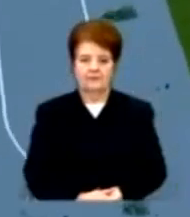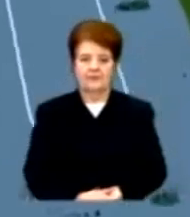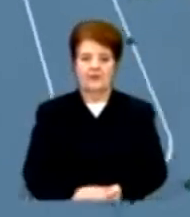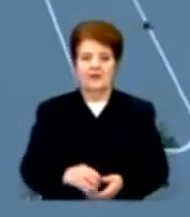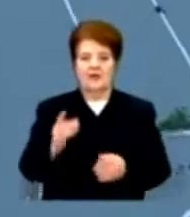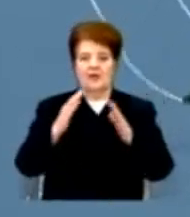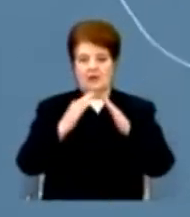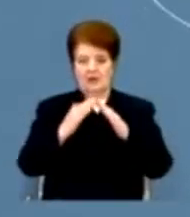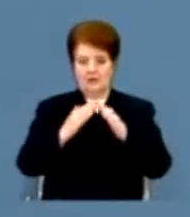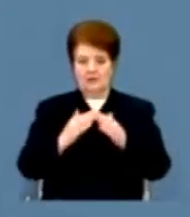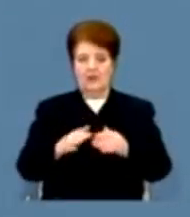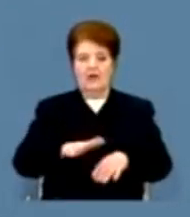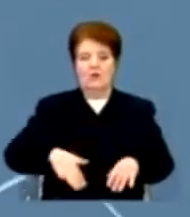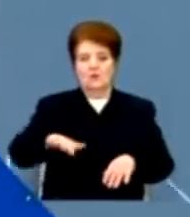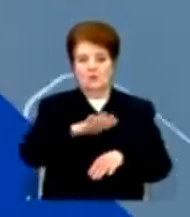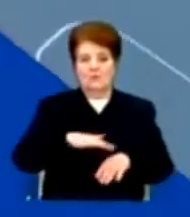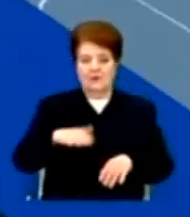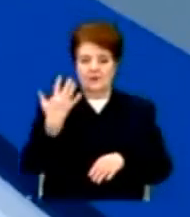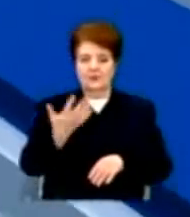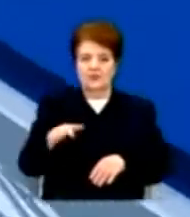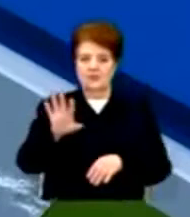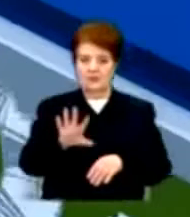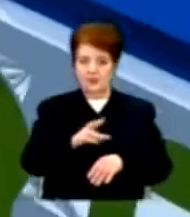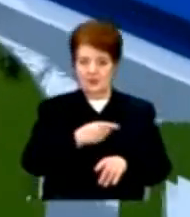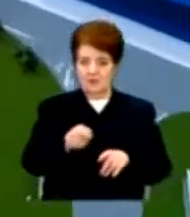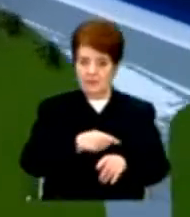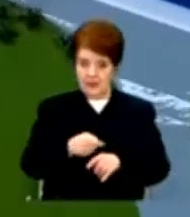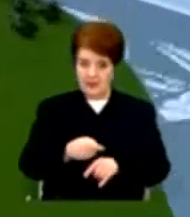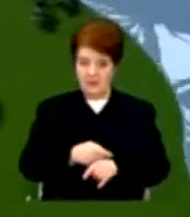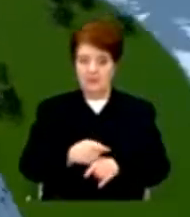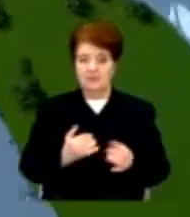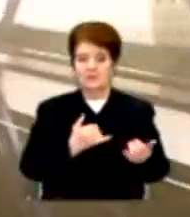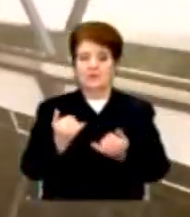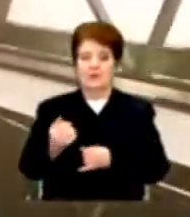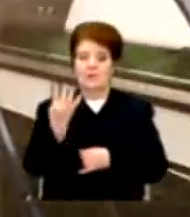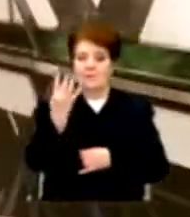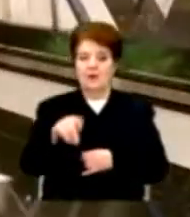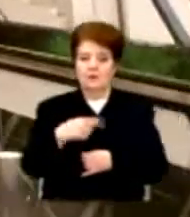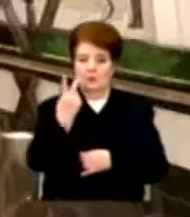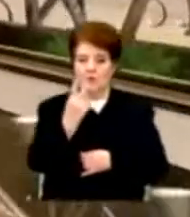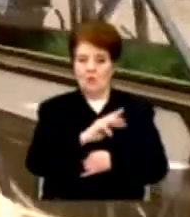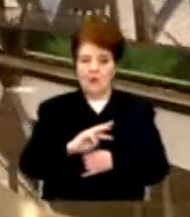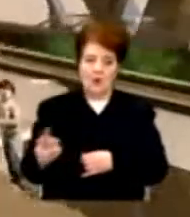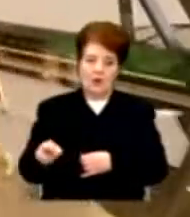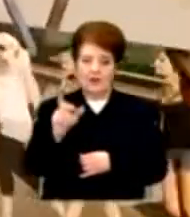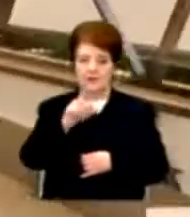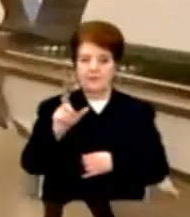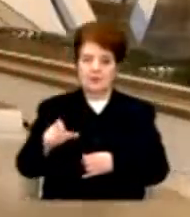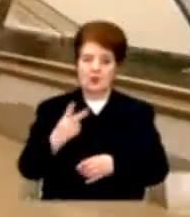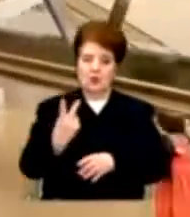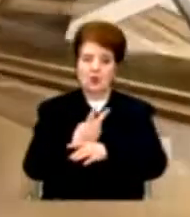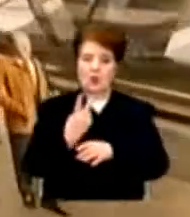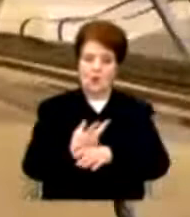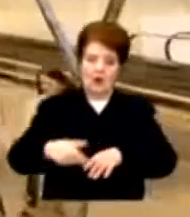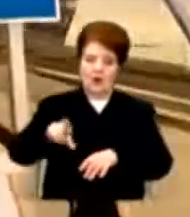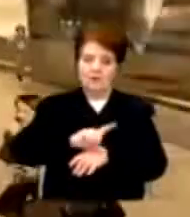Viitoarea clădire va avea o suprafață totală de 55 de metri pătrați și va deservi anual 4,2 milioane de pasageri, de două ori mai